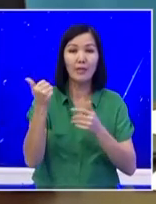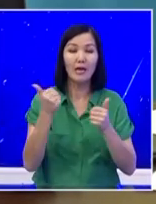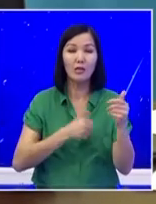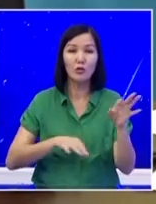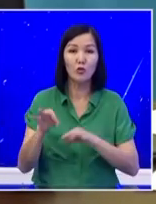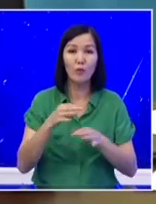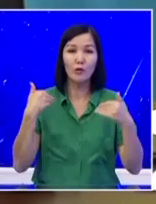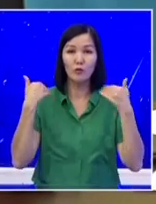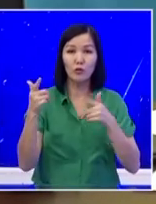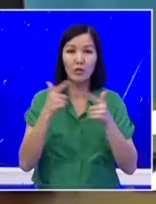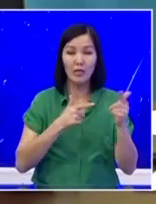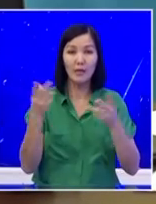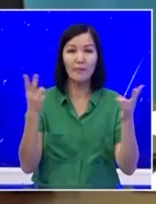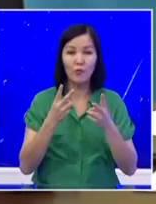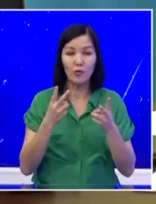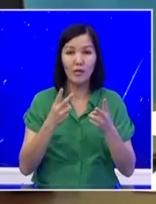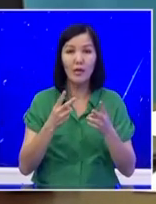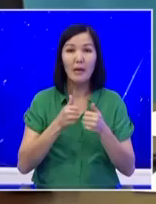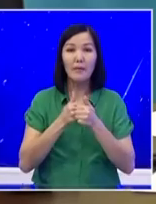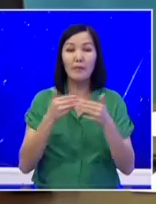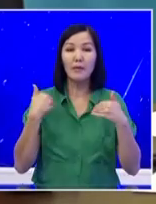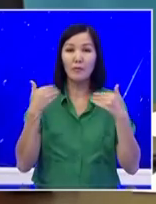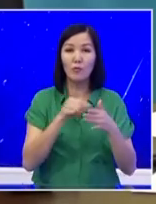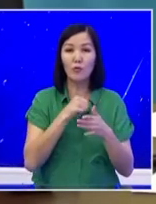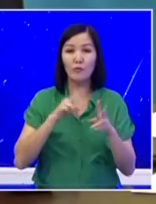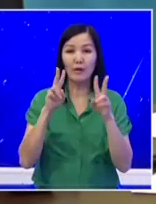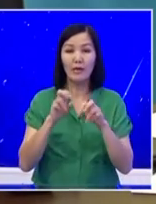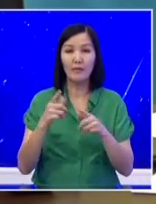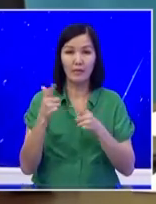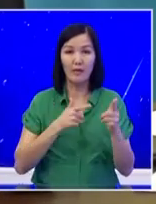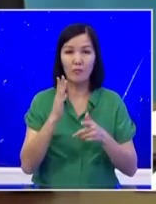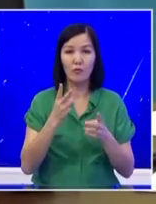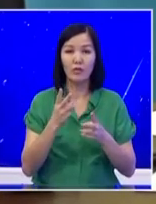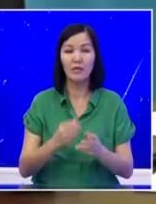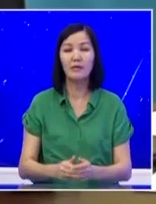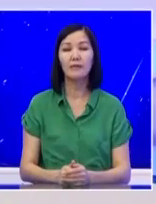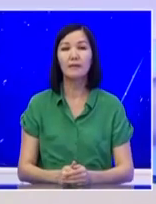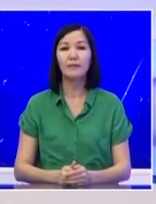мен ұсыныстарыңды дайындаңдар. Премьерге ұсынбас бұрын мен өзім қарап шығам. Дайын болыңдар.